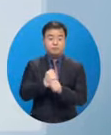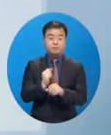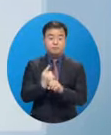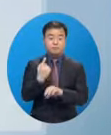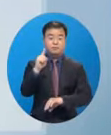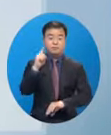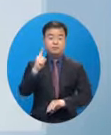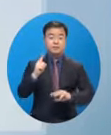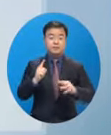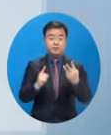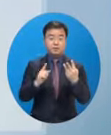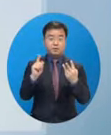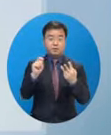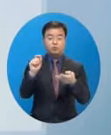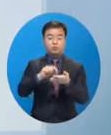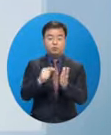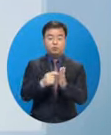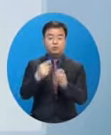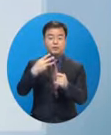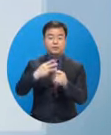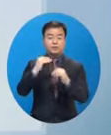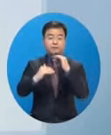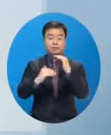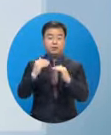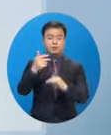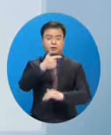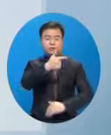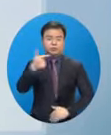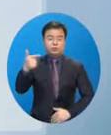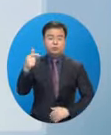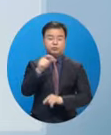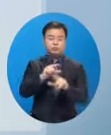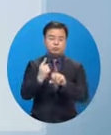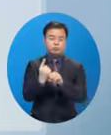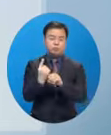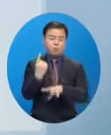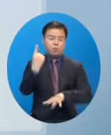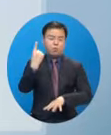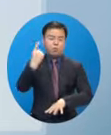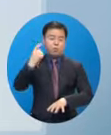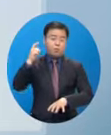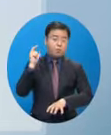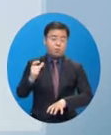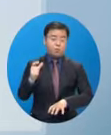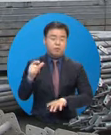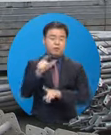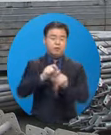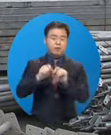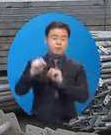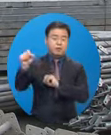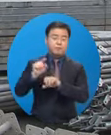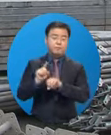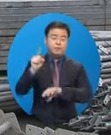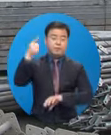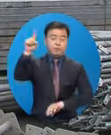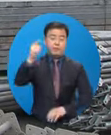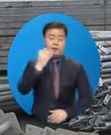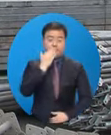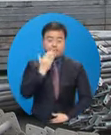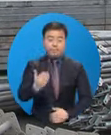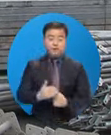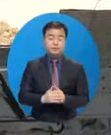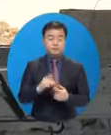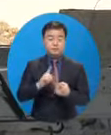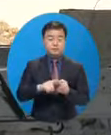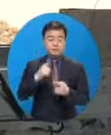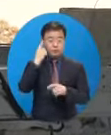3단 로켓으로 나루호보다 훨씬 크고 추진력도 두 배나 강해 더 멀리 날아오를 수 있습니다. 발사체 개발에 필요한